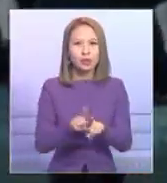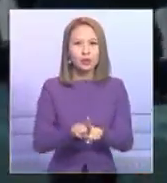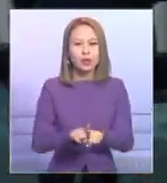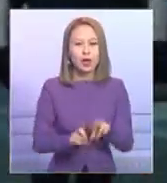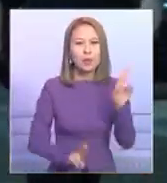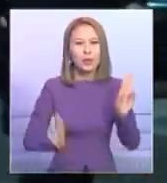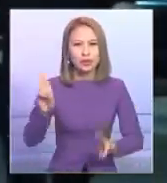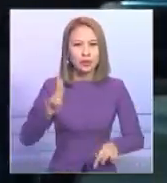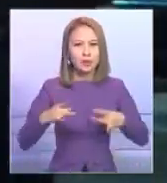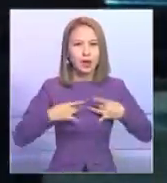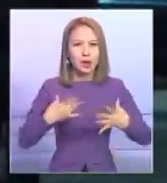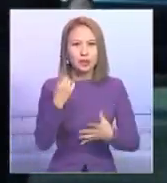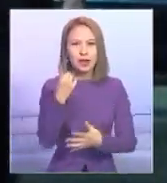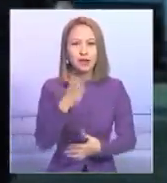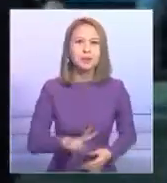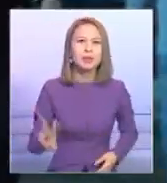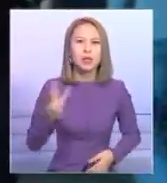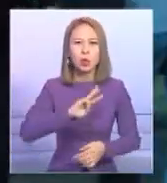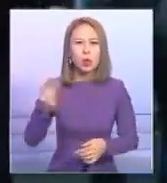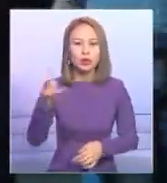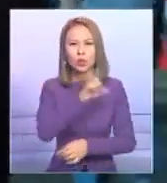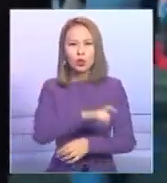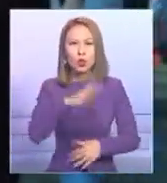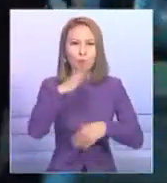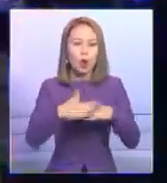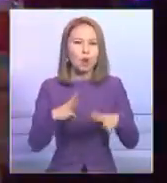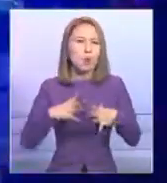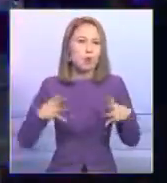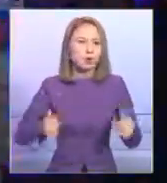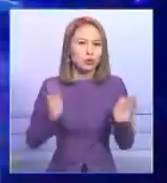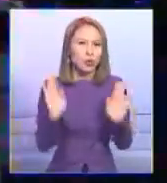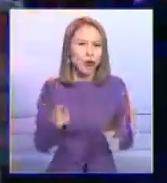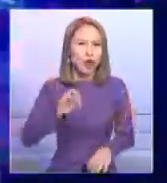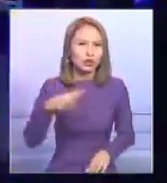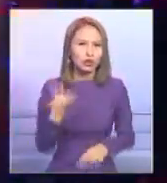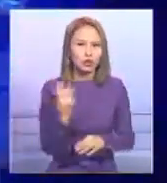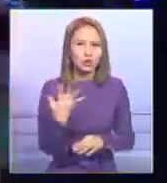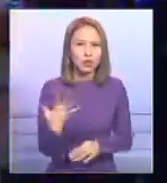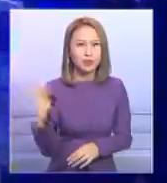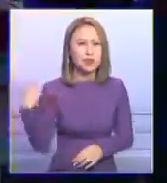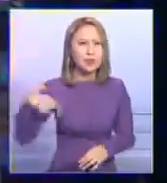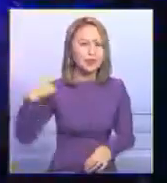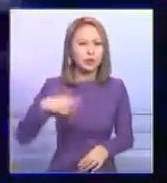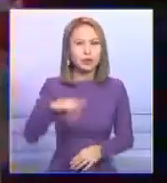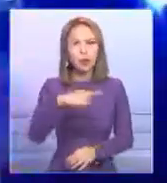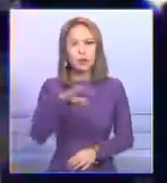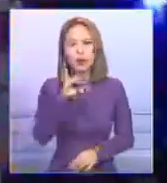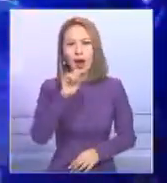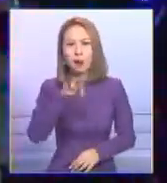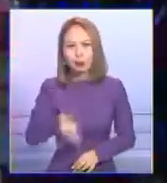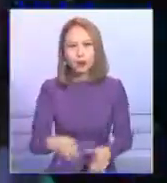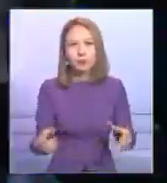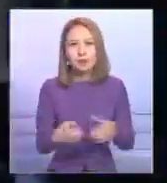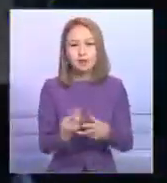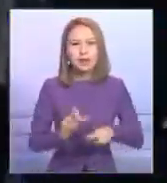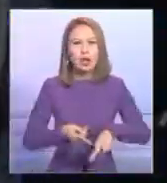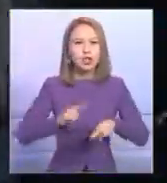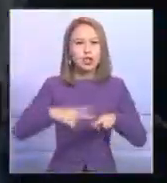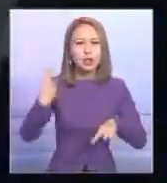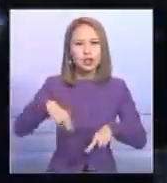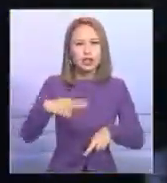рәсімге Трамптың 1 миллионға жуық жақтасы келуі ықтимал. Айта кетейік, ақшыдың 45-ші президенті Дональд Трампты ұлықтау